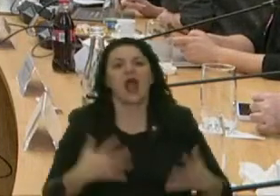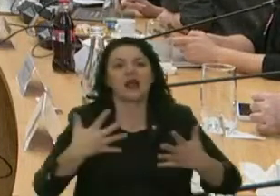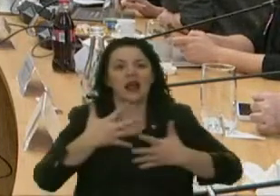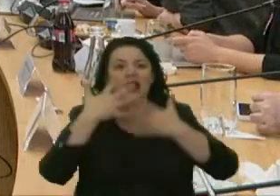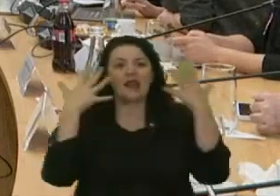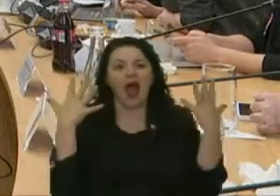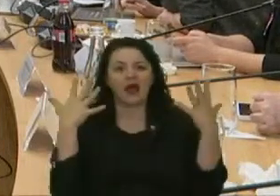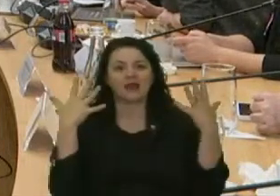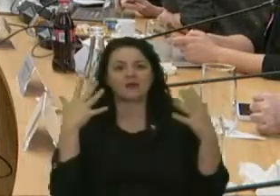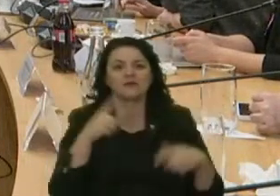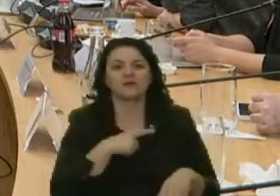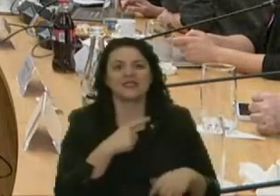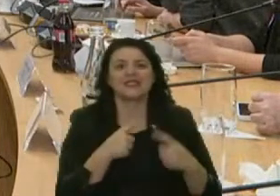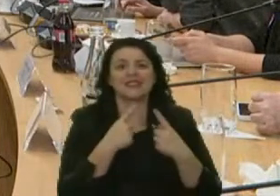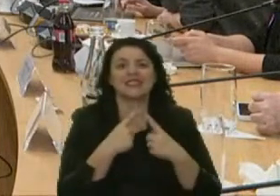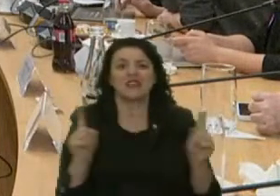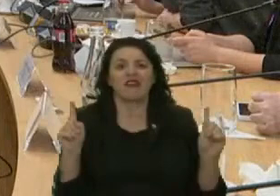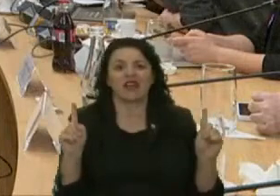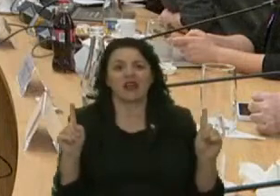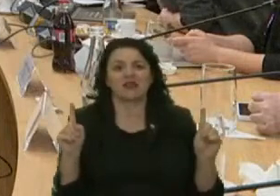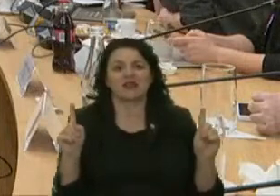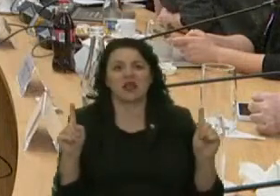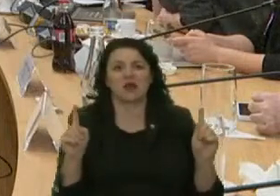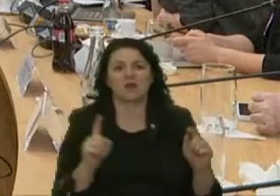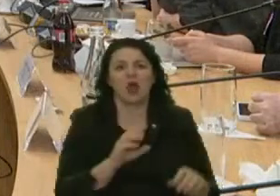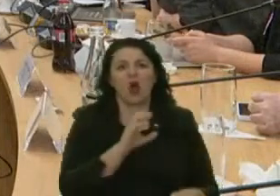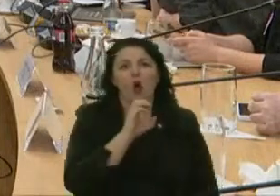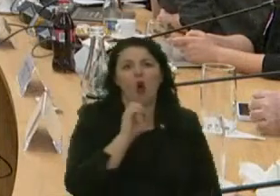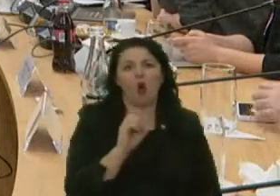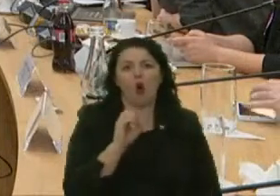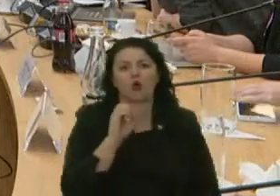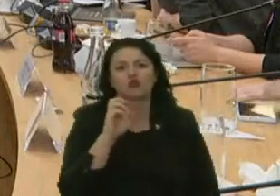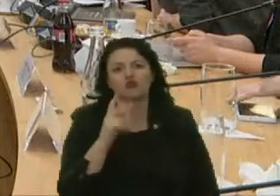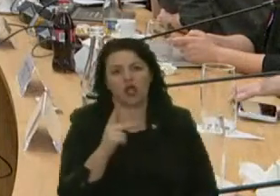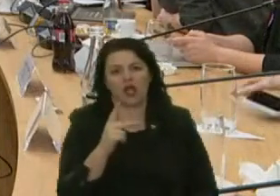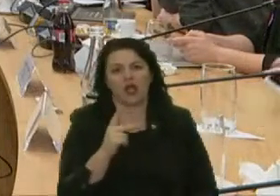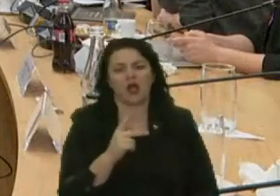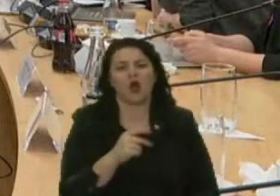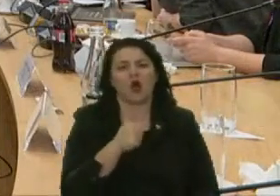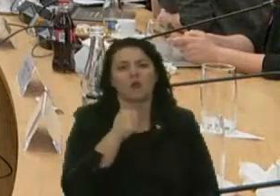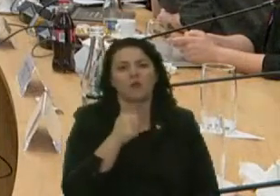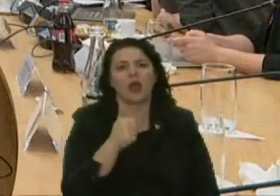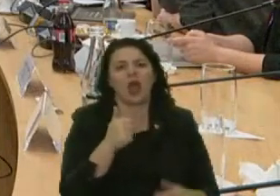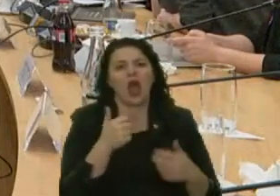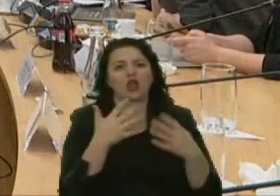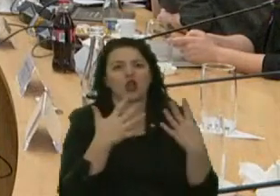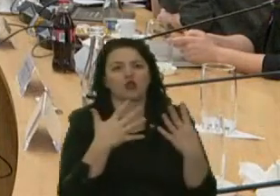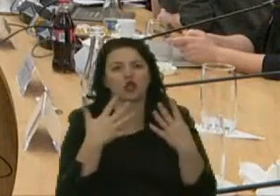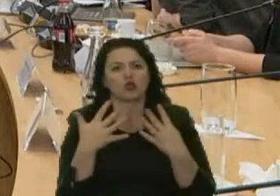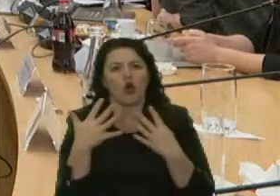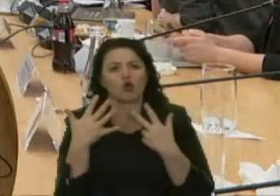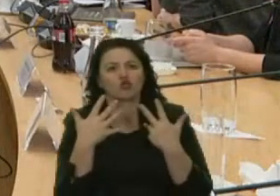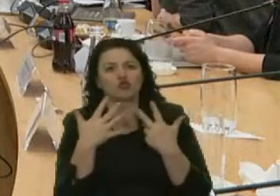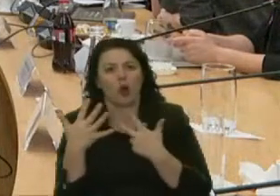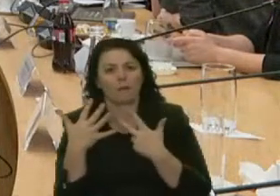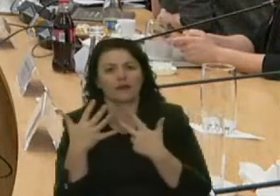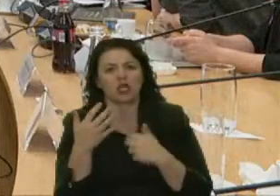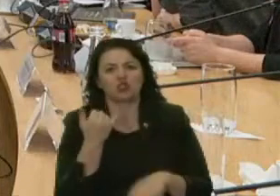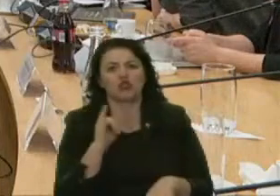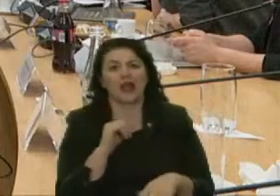care sunt diferențele dintre OG 1998 și